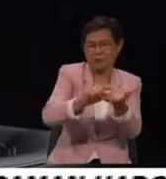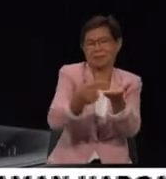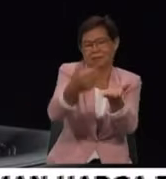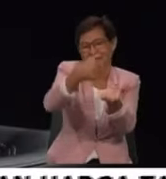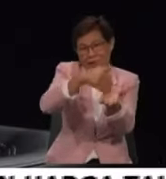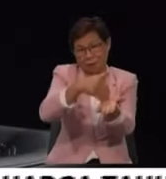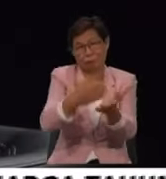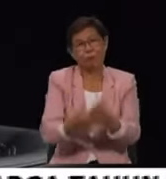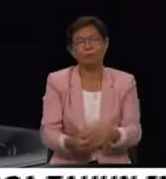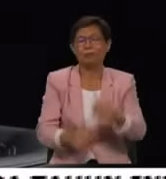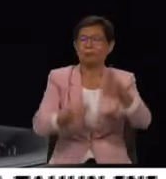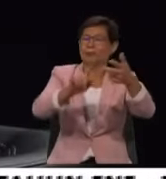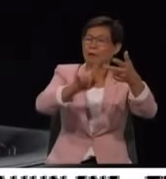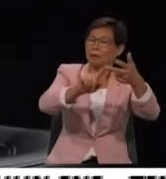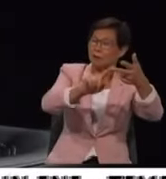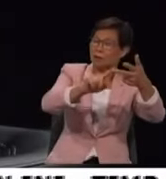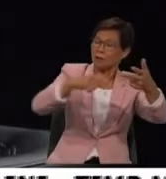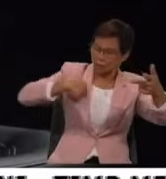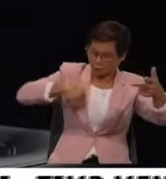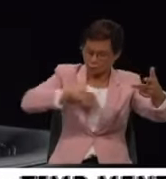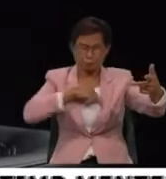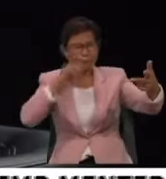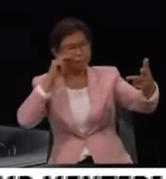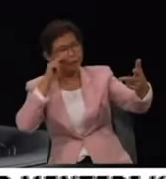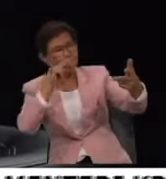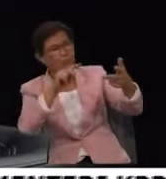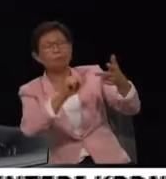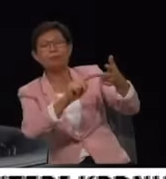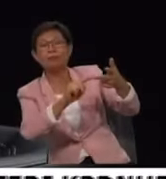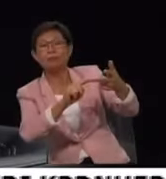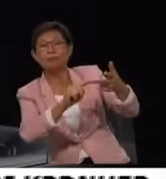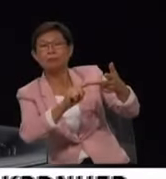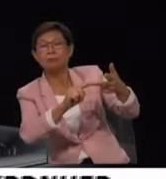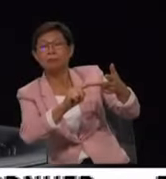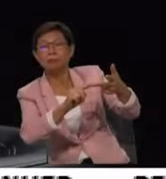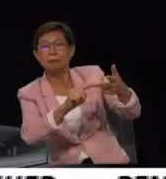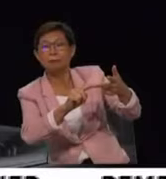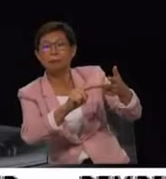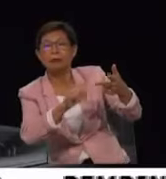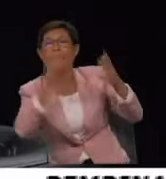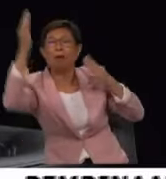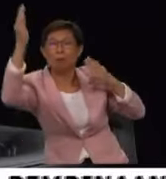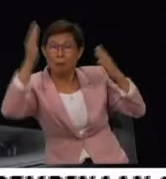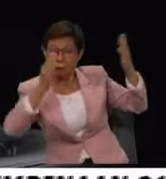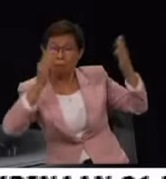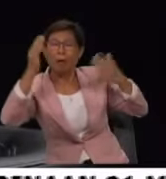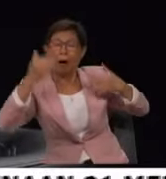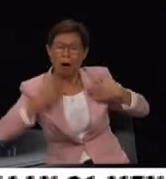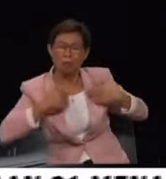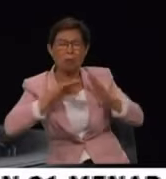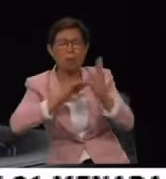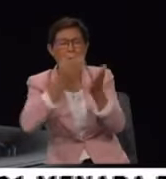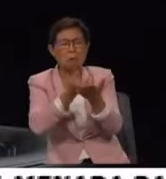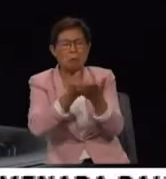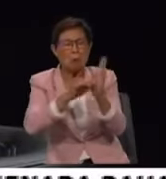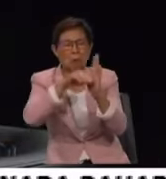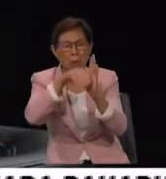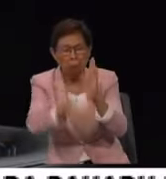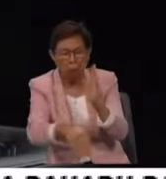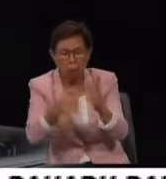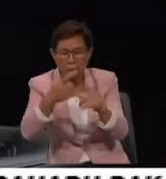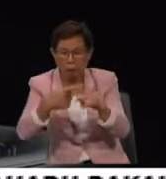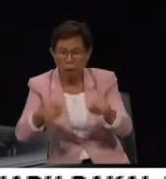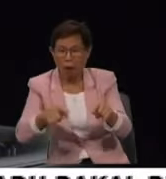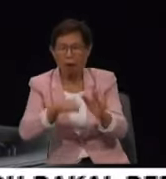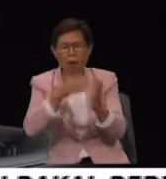kedua. Yang ketiga, kita lihat inilah walaupun negara menghadapi kelembapan ekonomi tetapi